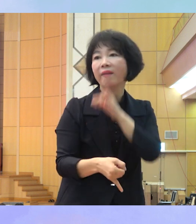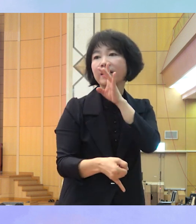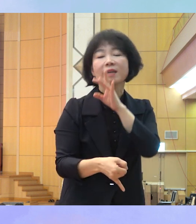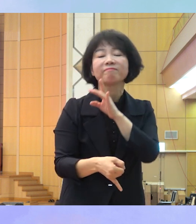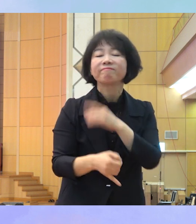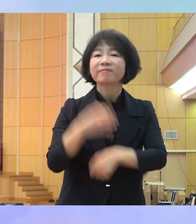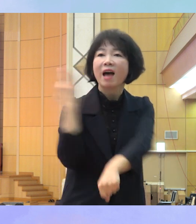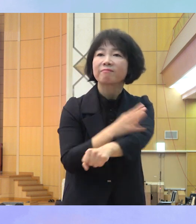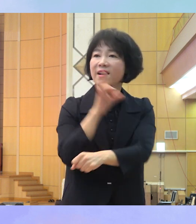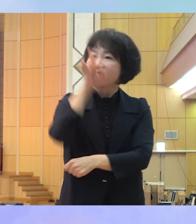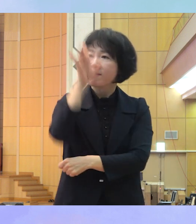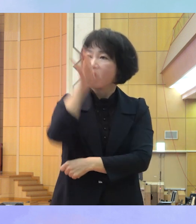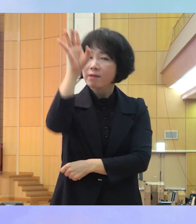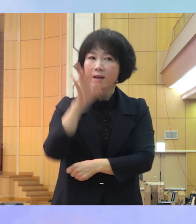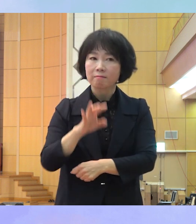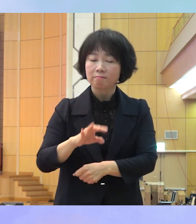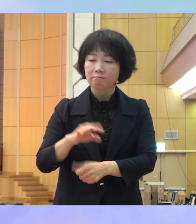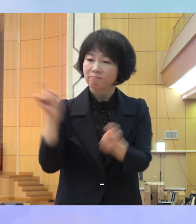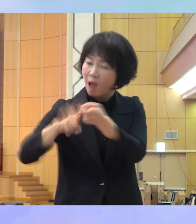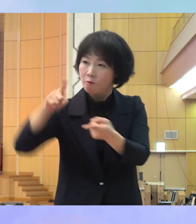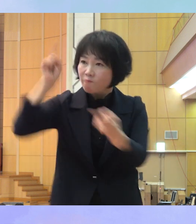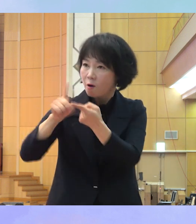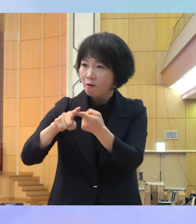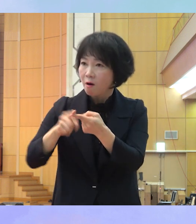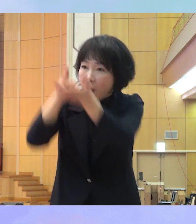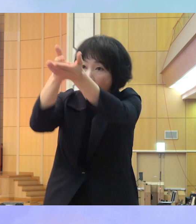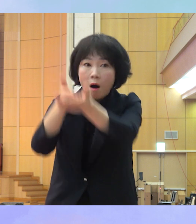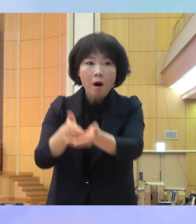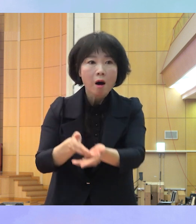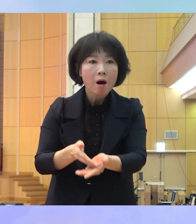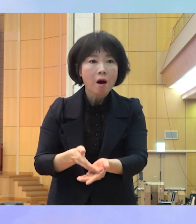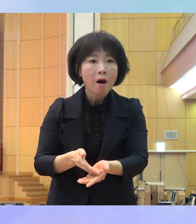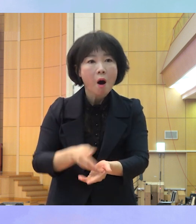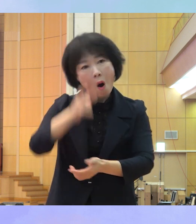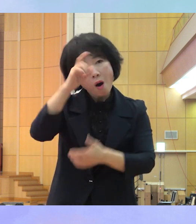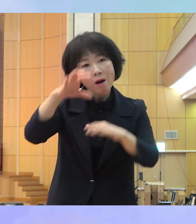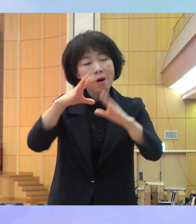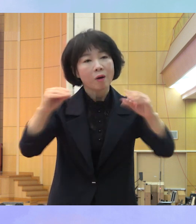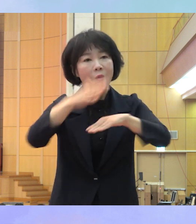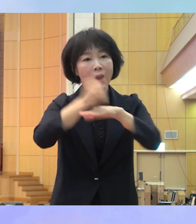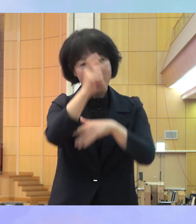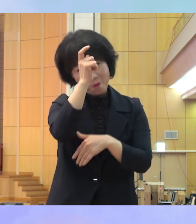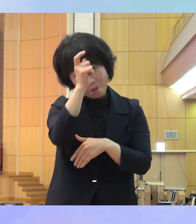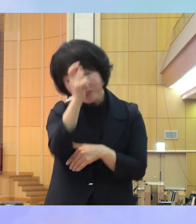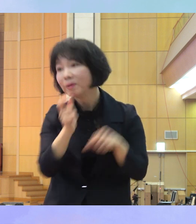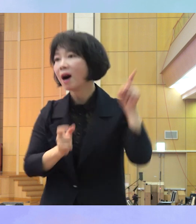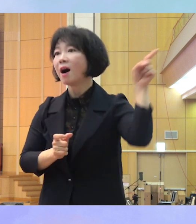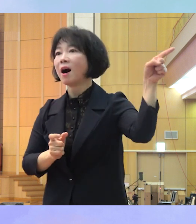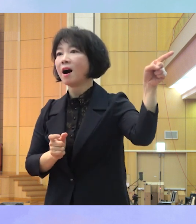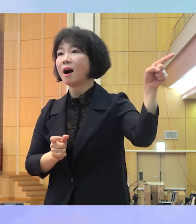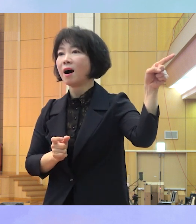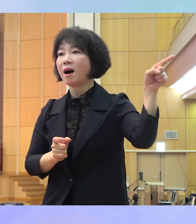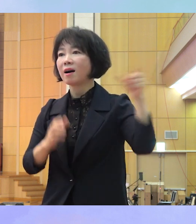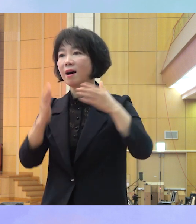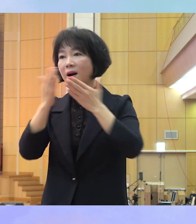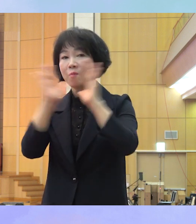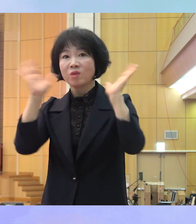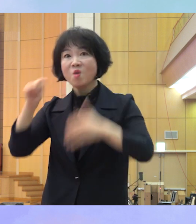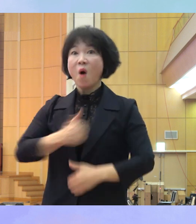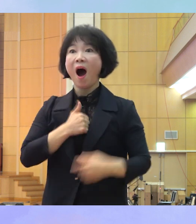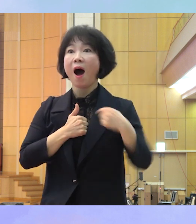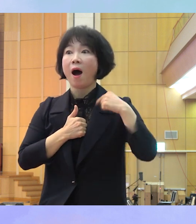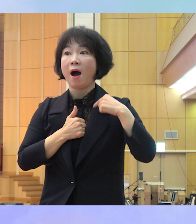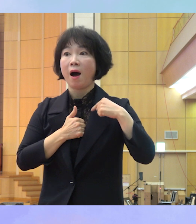거예요. 지금 우리나라도 외국인이 노동자가 다 빠지면 우리나라 산업계는 난리 납니다. 지금